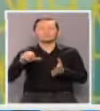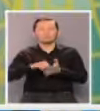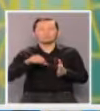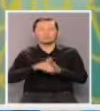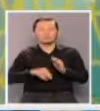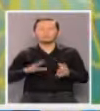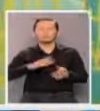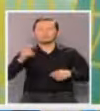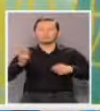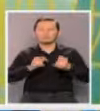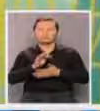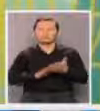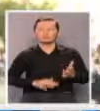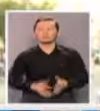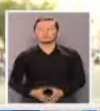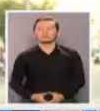өнерпаздарының концертімен жалғасты.